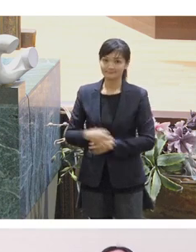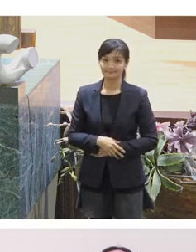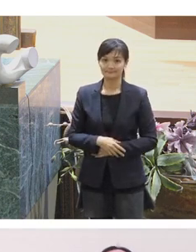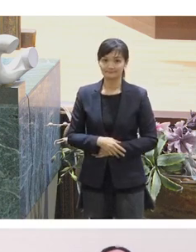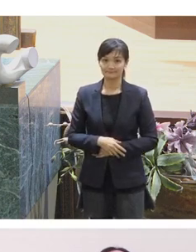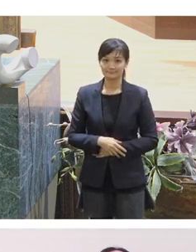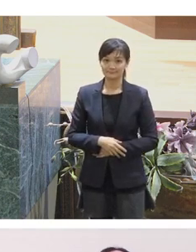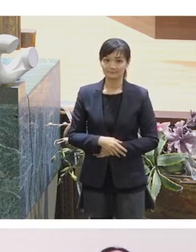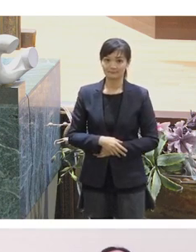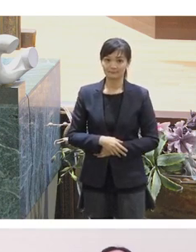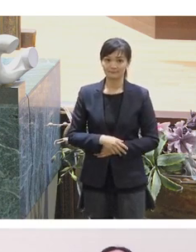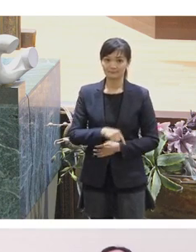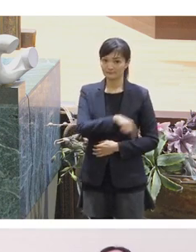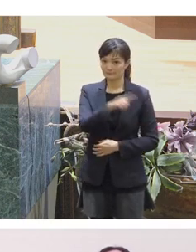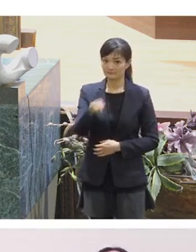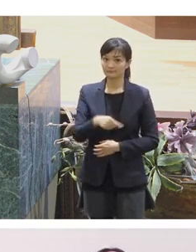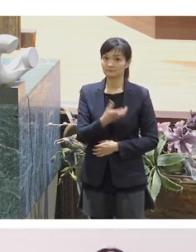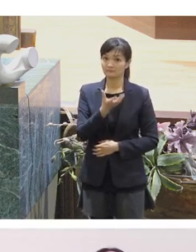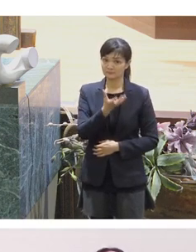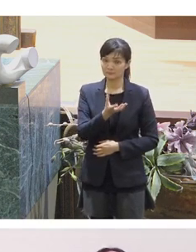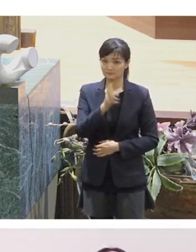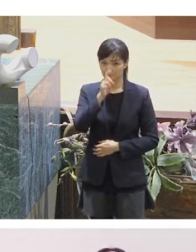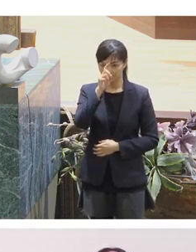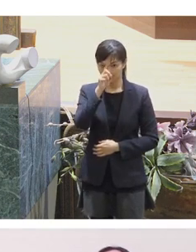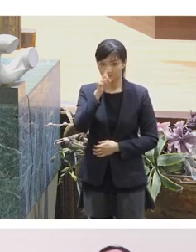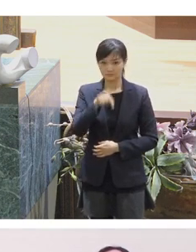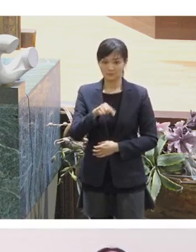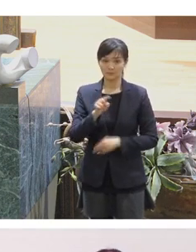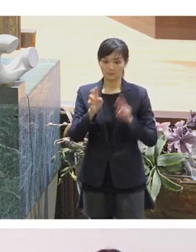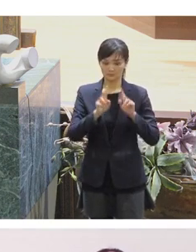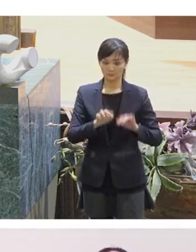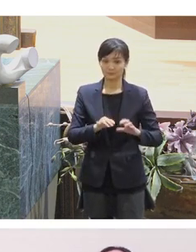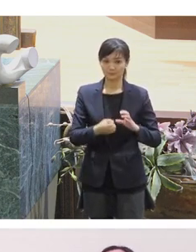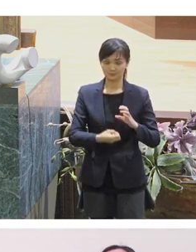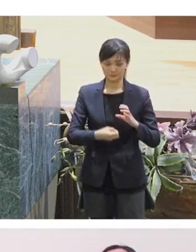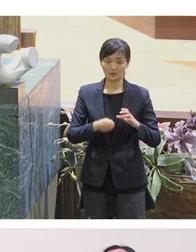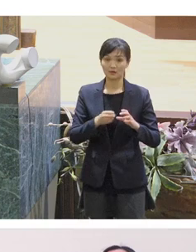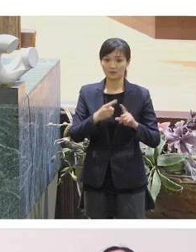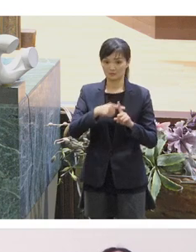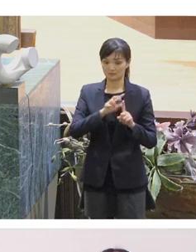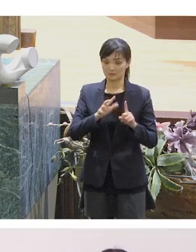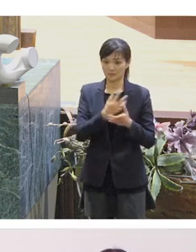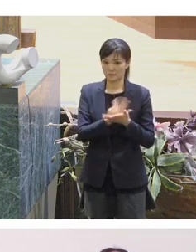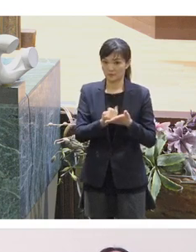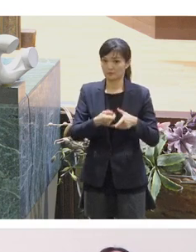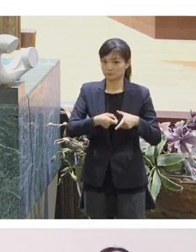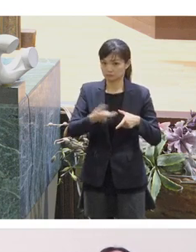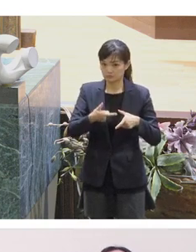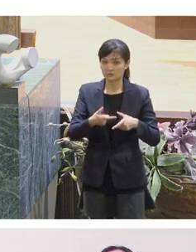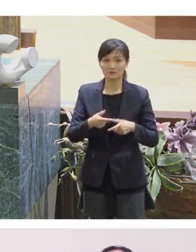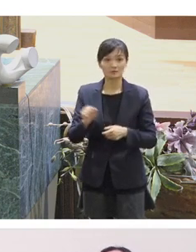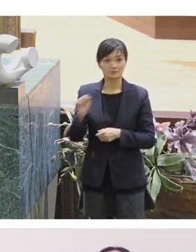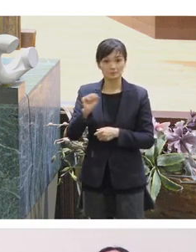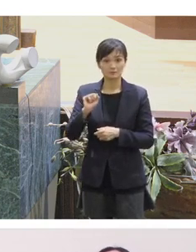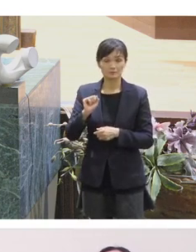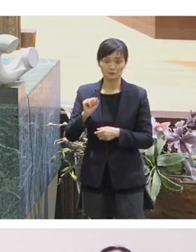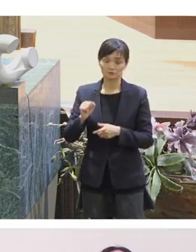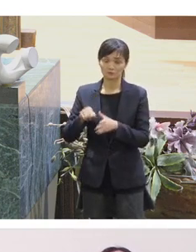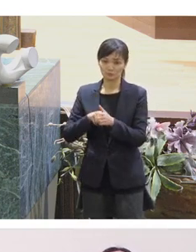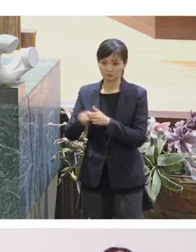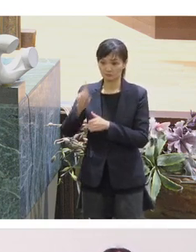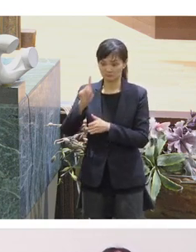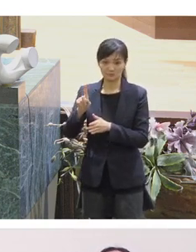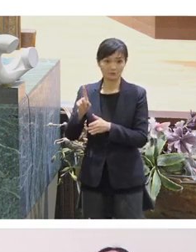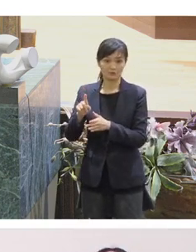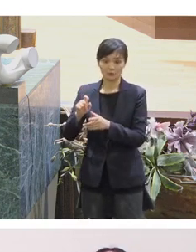家的大部分的诉求，包含跑在自己机器上的城市码应该公开，不应该被单一的厂商像 CHT 绑架啊什